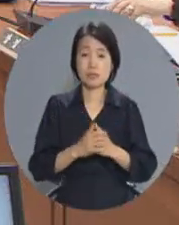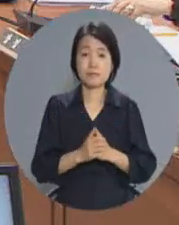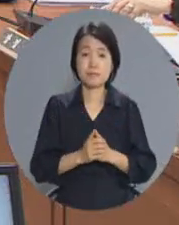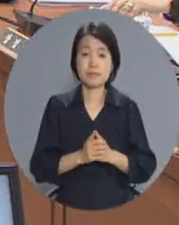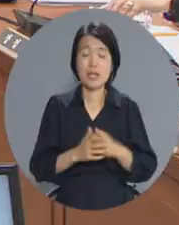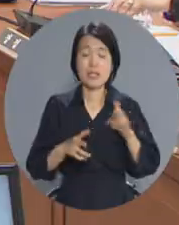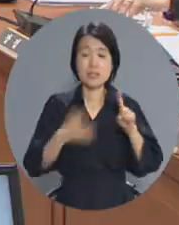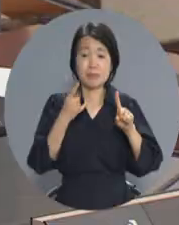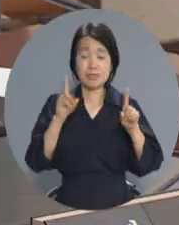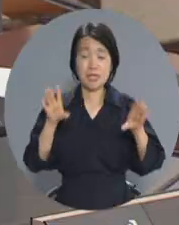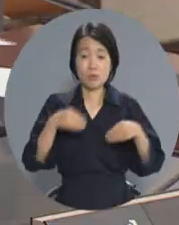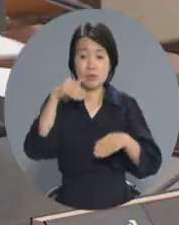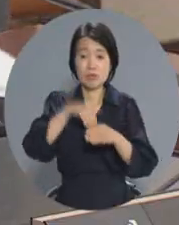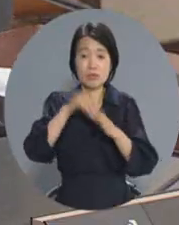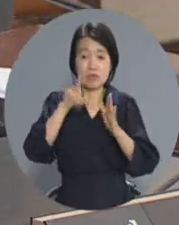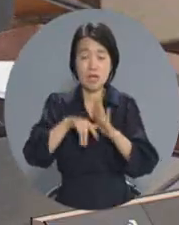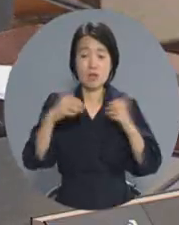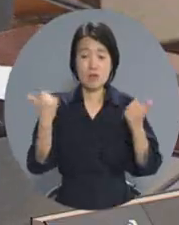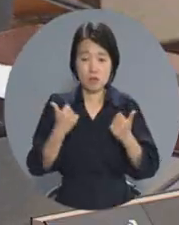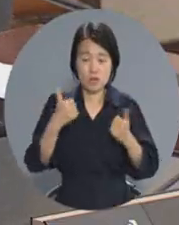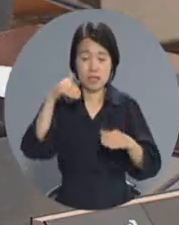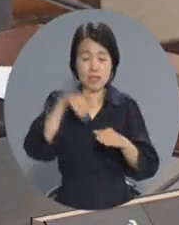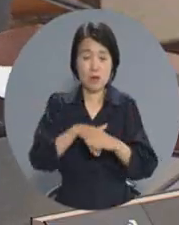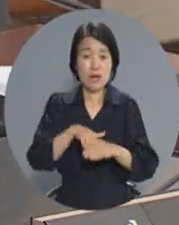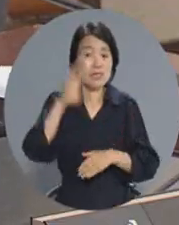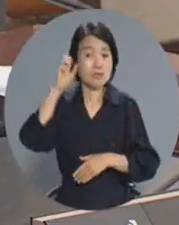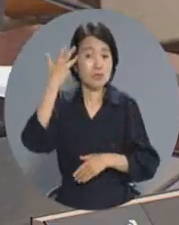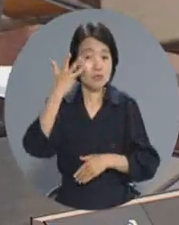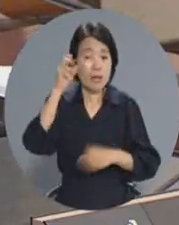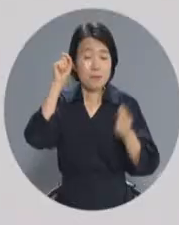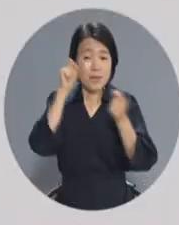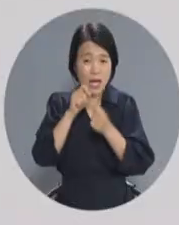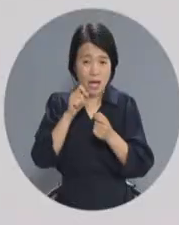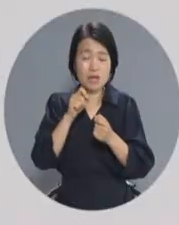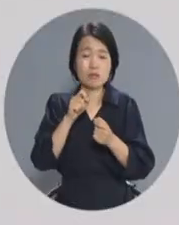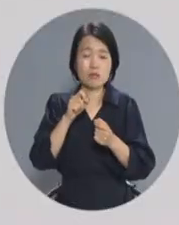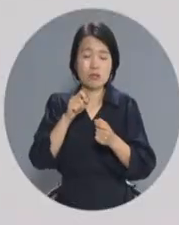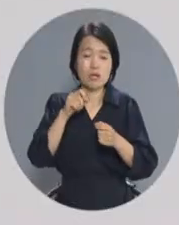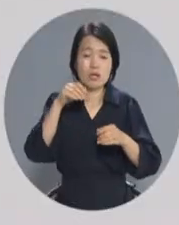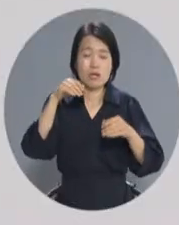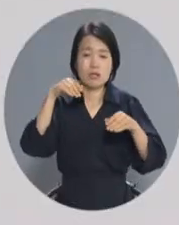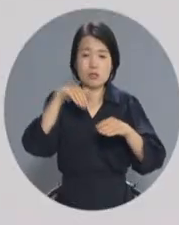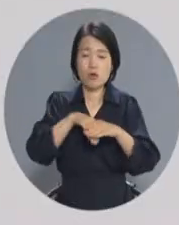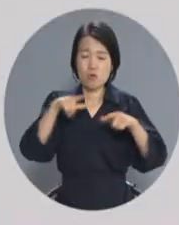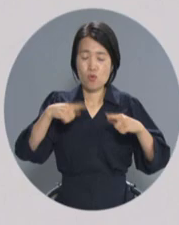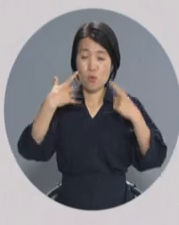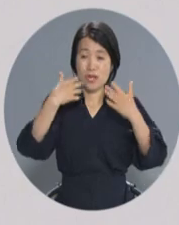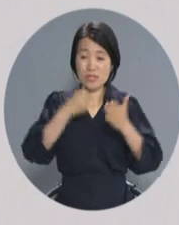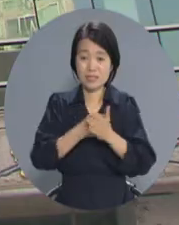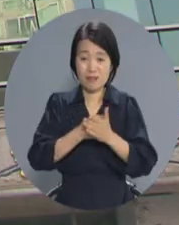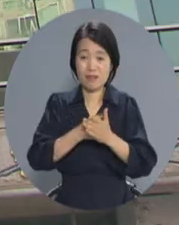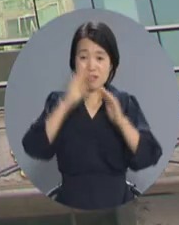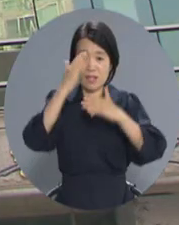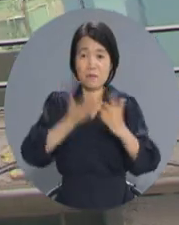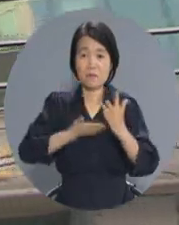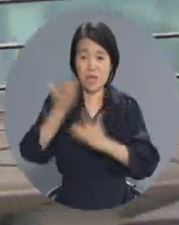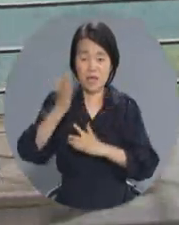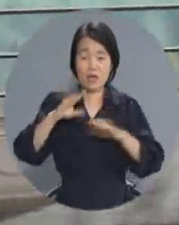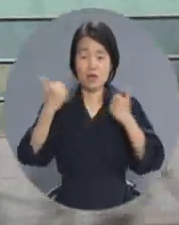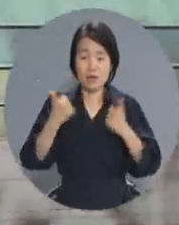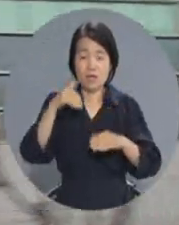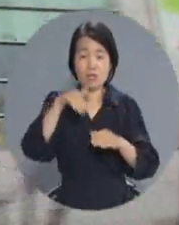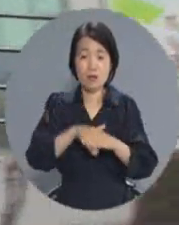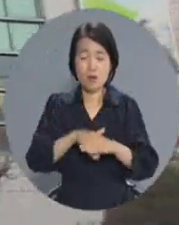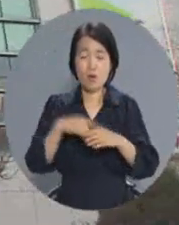지난 21대 총선 당시에도 국회는 선거를 불과 39일 앞두고 선거구 획정안을 통과시켰습니다 국회의원